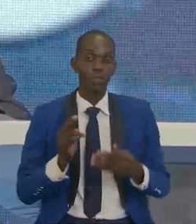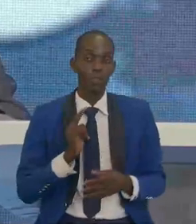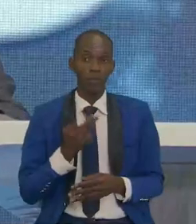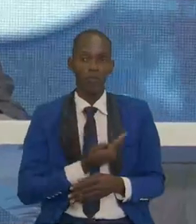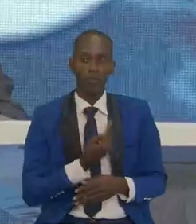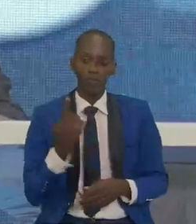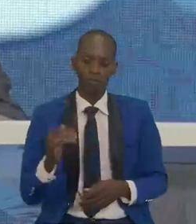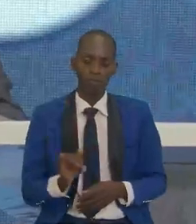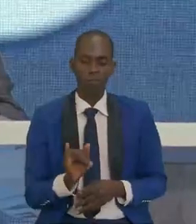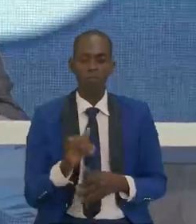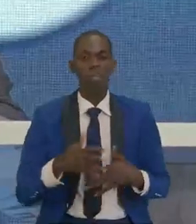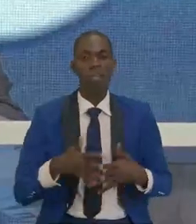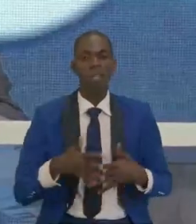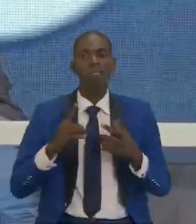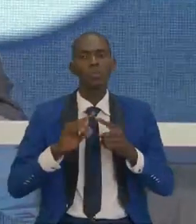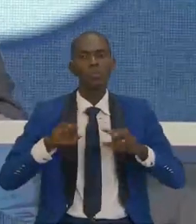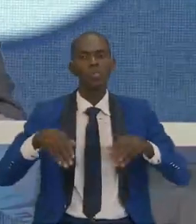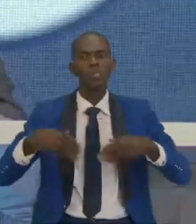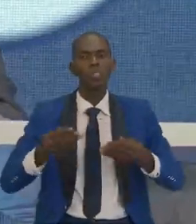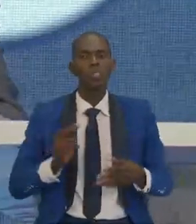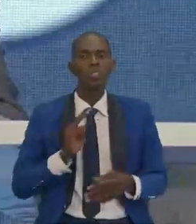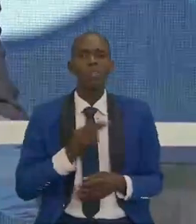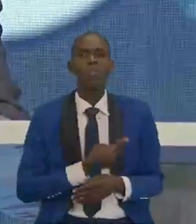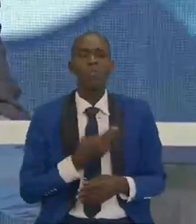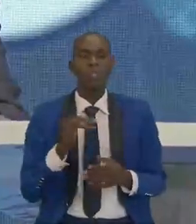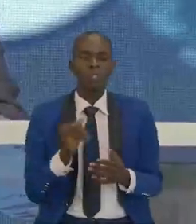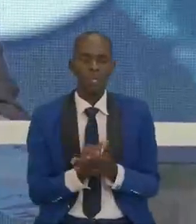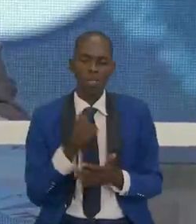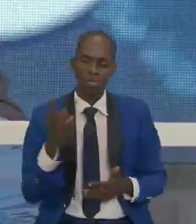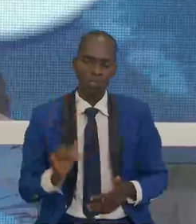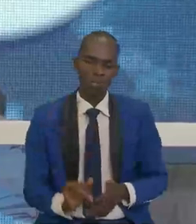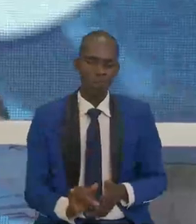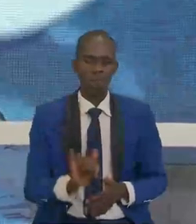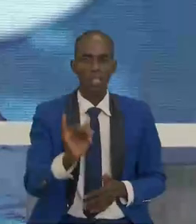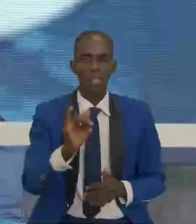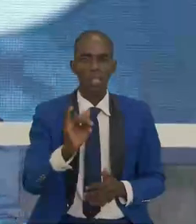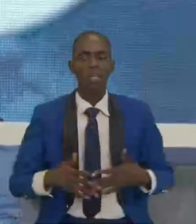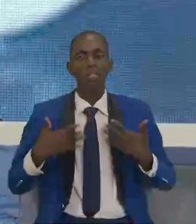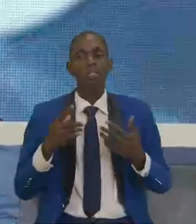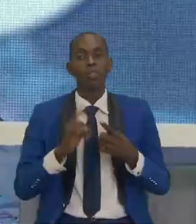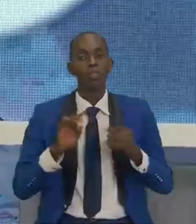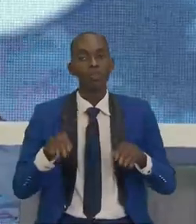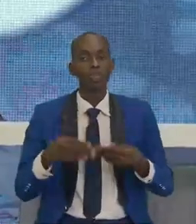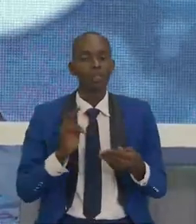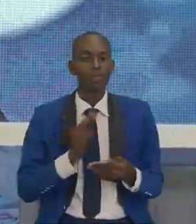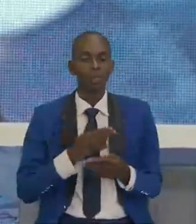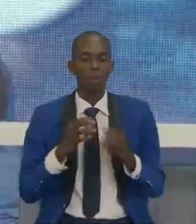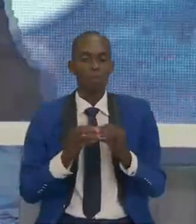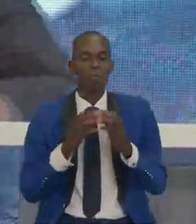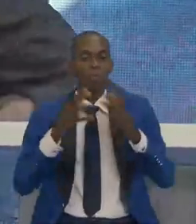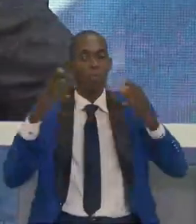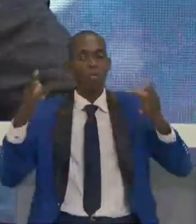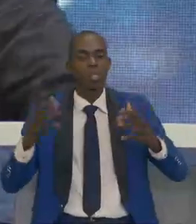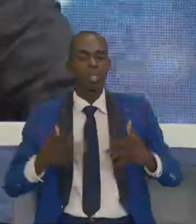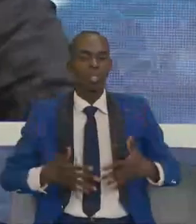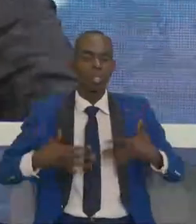le salut, qui nous donne la vie éternelle, qui nous donne la vie éternelle